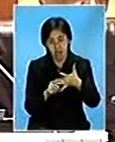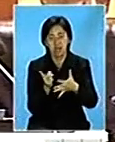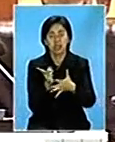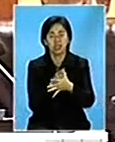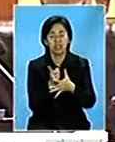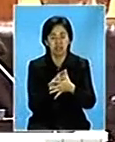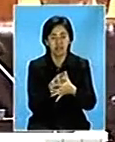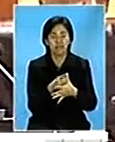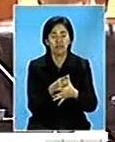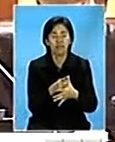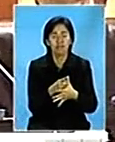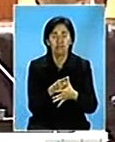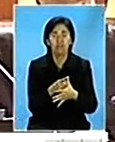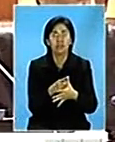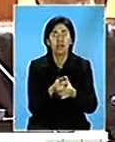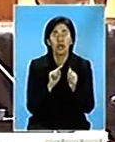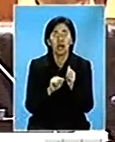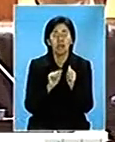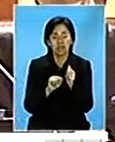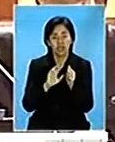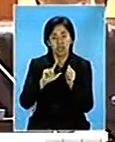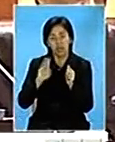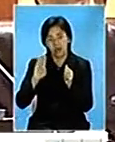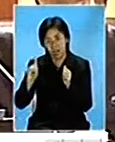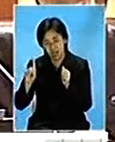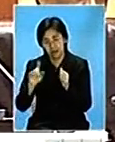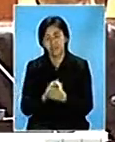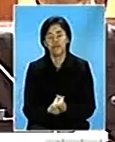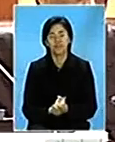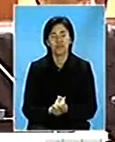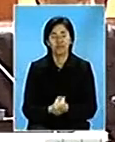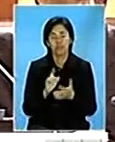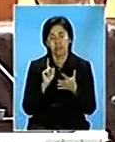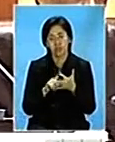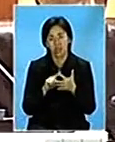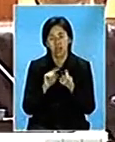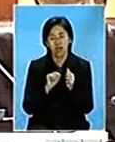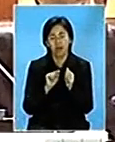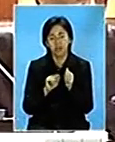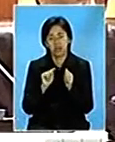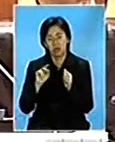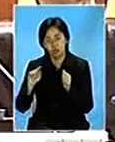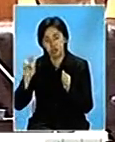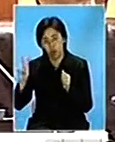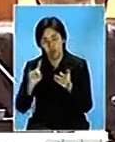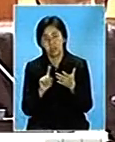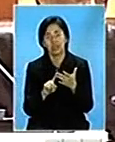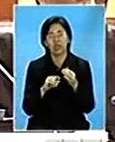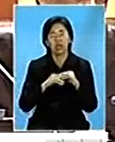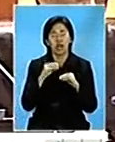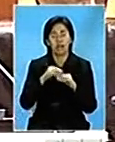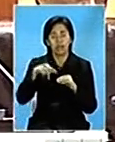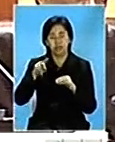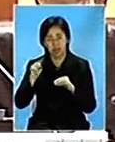ที่อำเภอชัยบาดาล1แห่งอำเภอท่าหลวง2แห่งและอำเภอพัฒนานิค